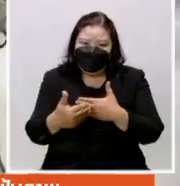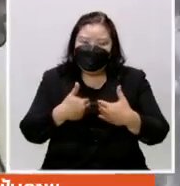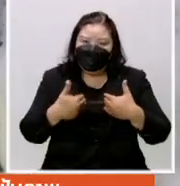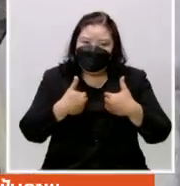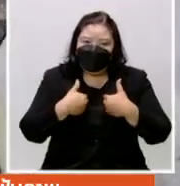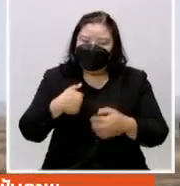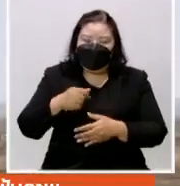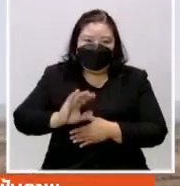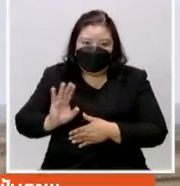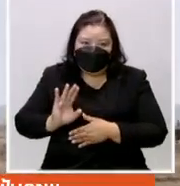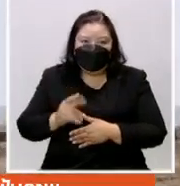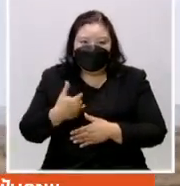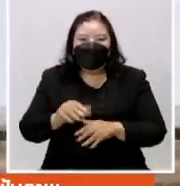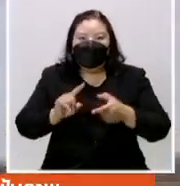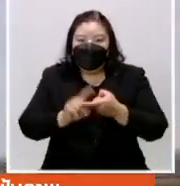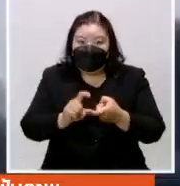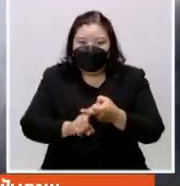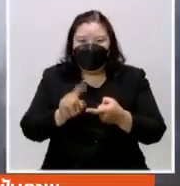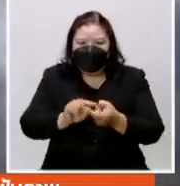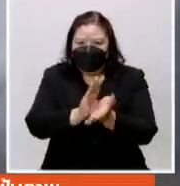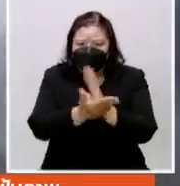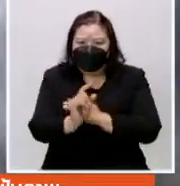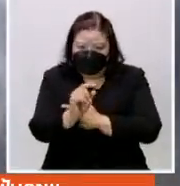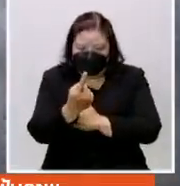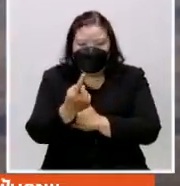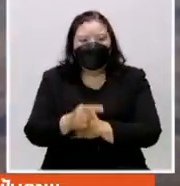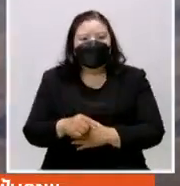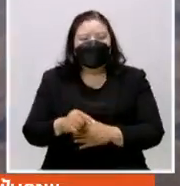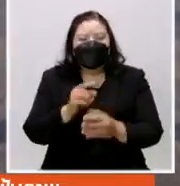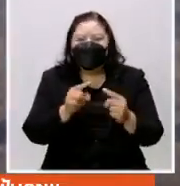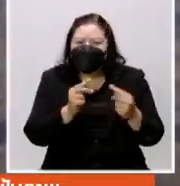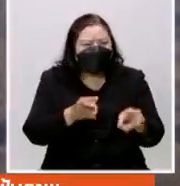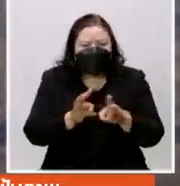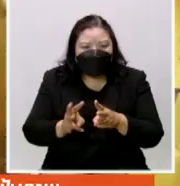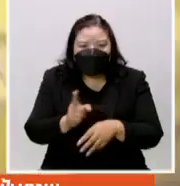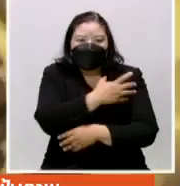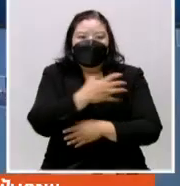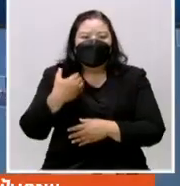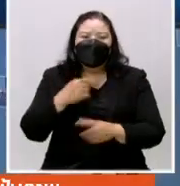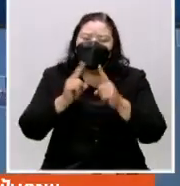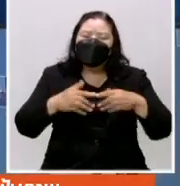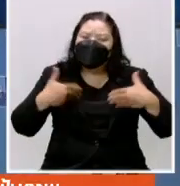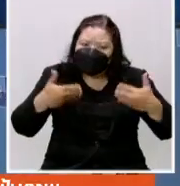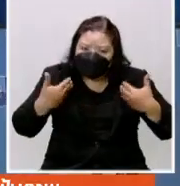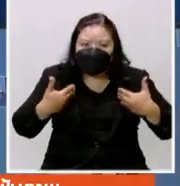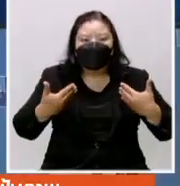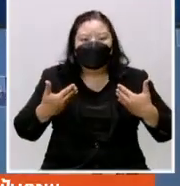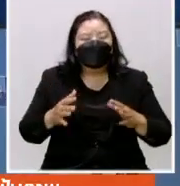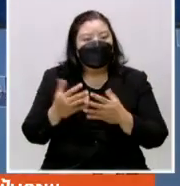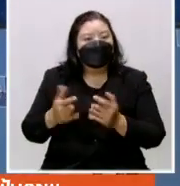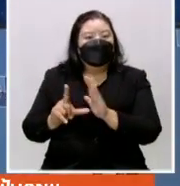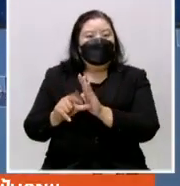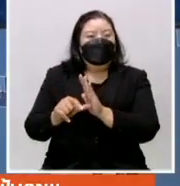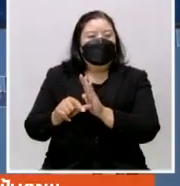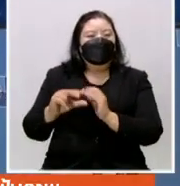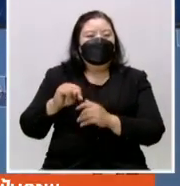ระดับความรุนแรงในทันทีแล้วหันมาใช้วิธีทางการทูตปฏิบัติตามพันธสัญญาระหว่างประเทศขณะที่เลขาธิการนาโต้เ